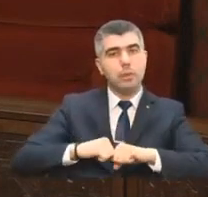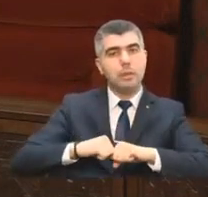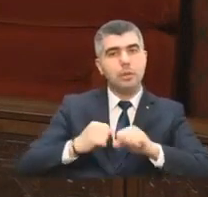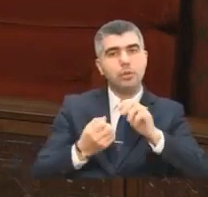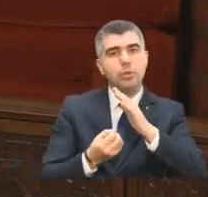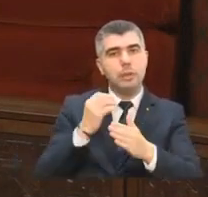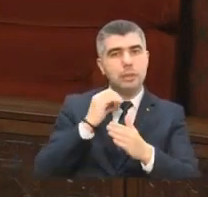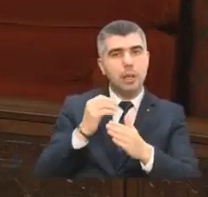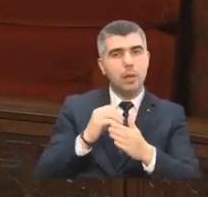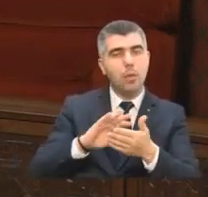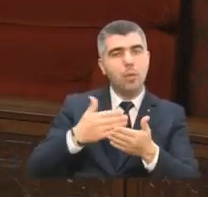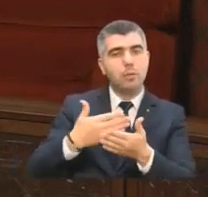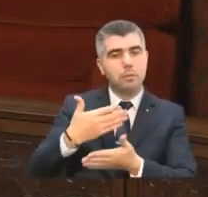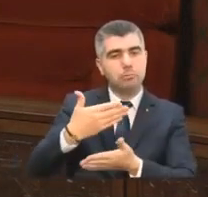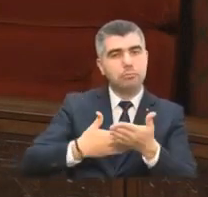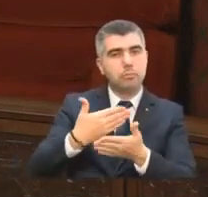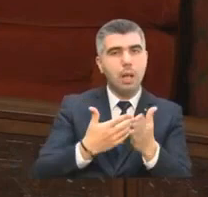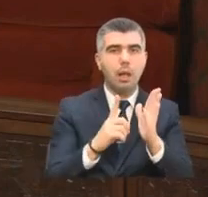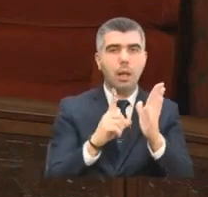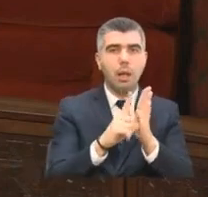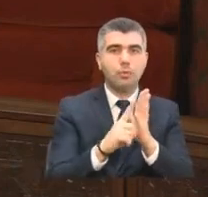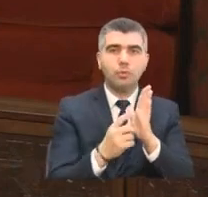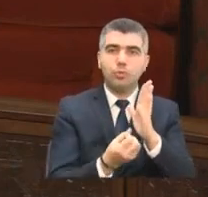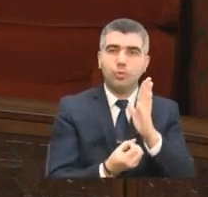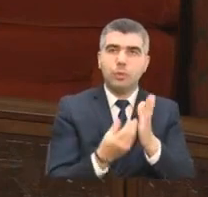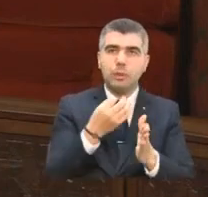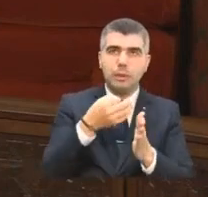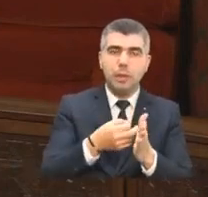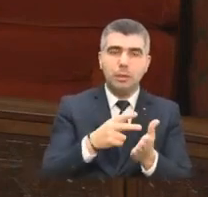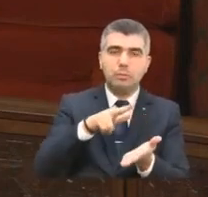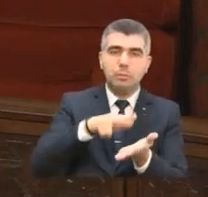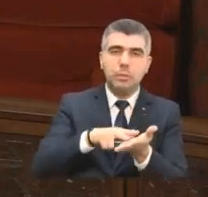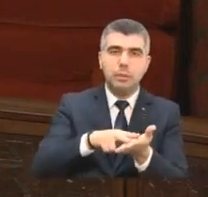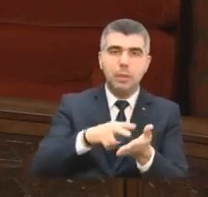في إطار دفاتير تحملات سيكون معمول بها على الصعيد الوطني. وشكراً.